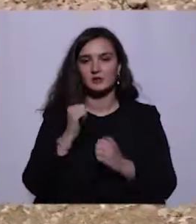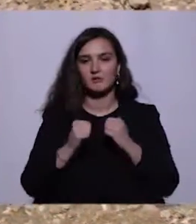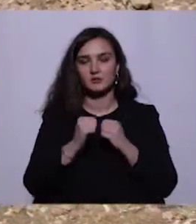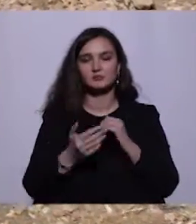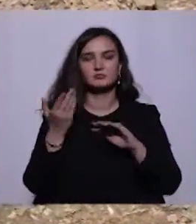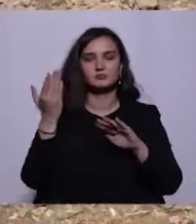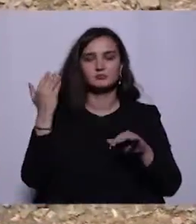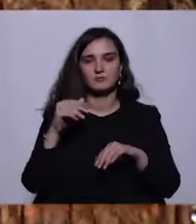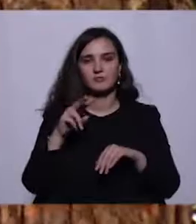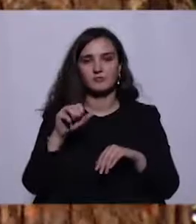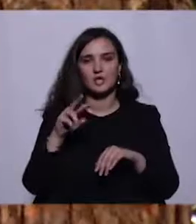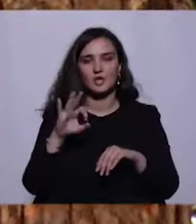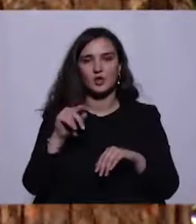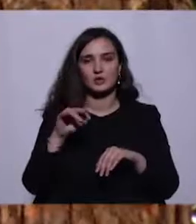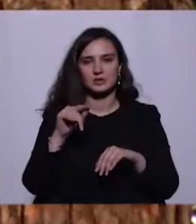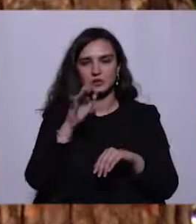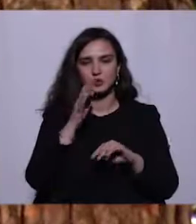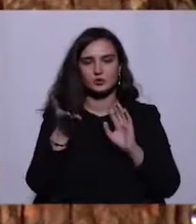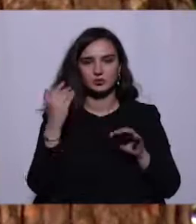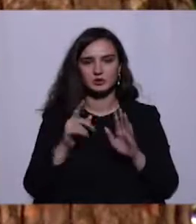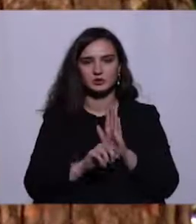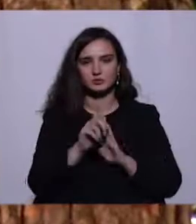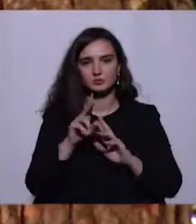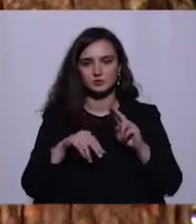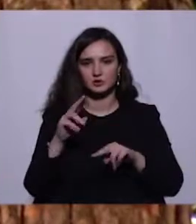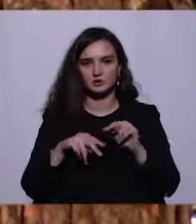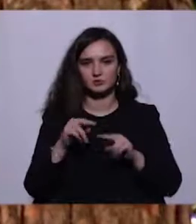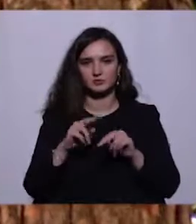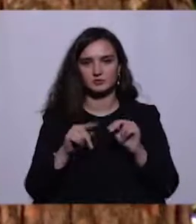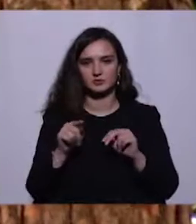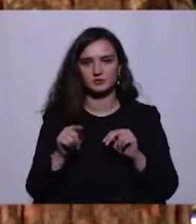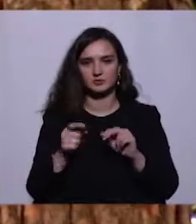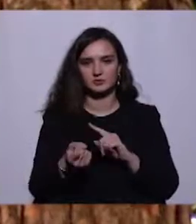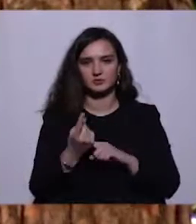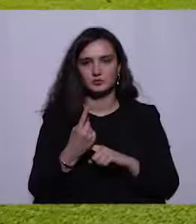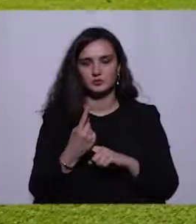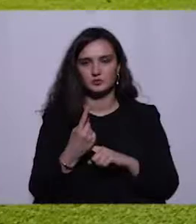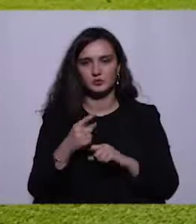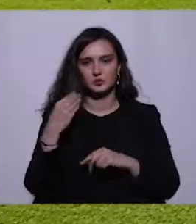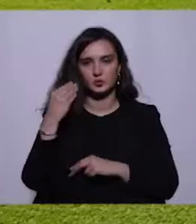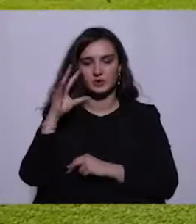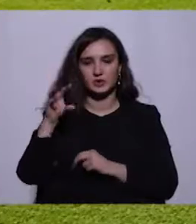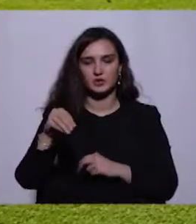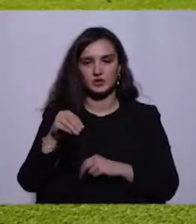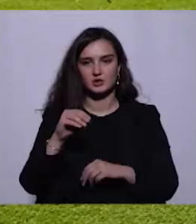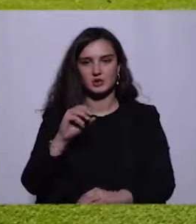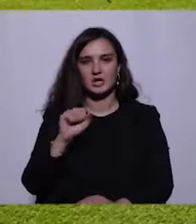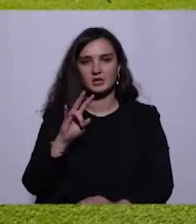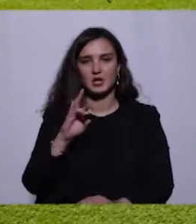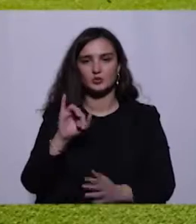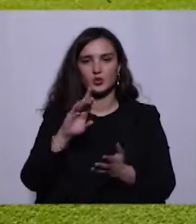ზემოთ პალეოლითის პერიოდში დაწყებული მშენებლობა, რომელიც აღმოაჩინეს თურქეთში